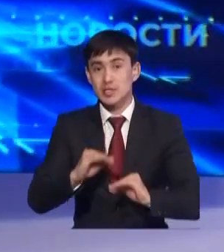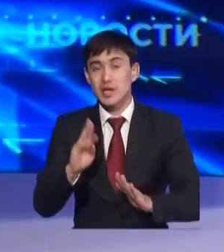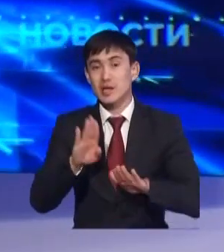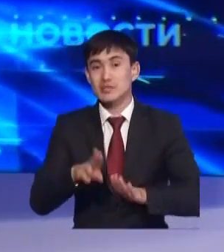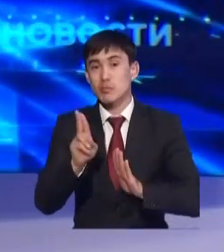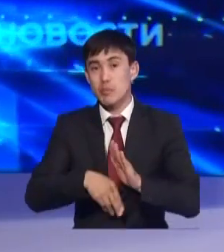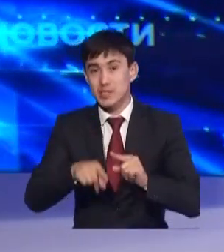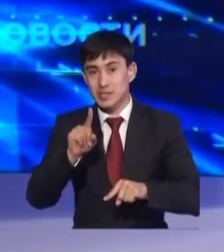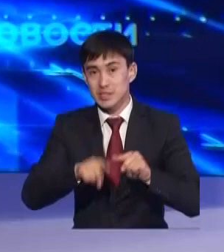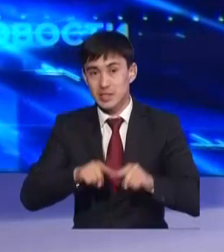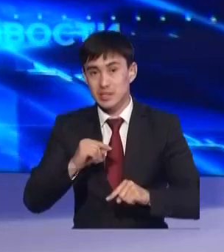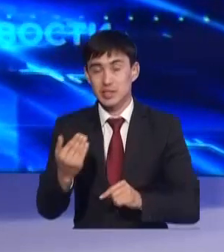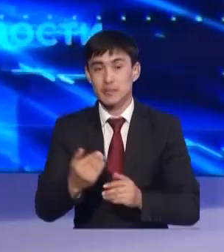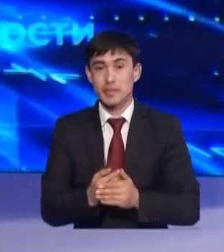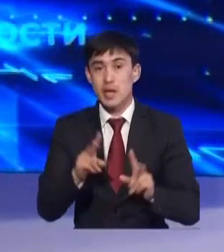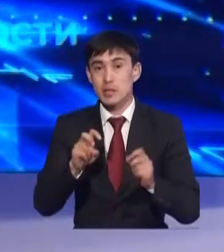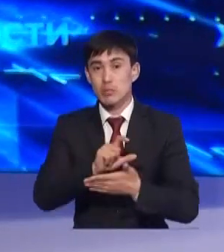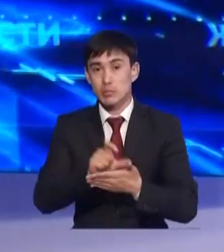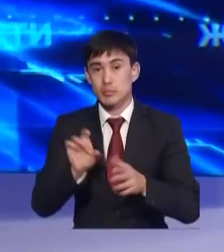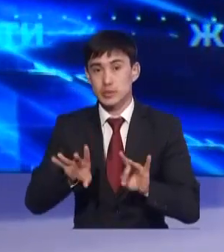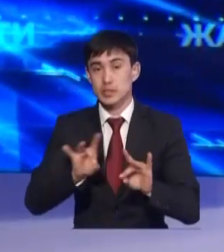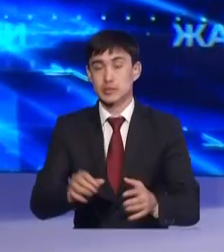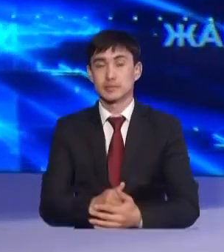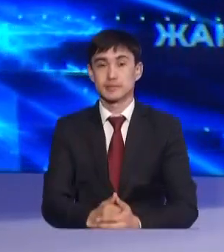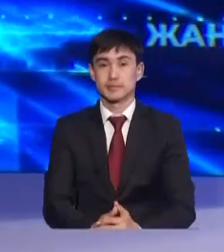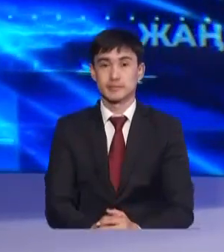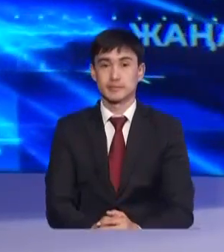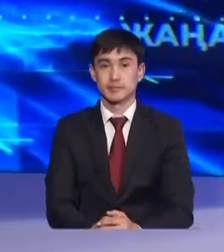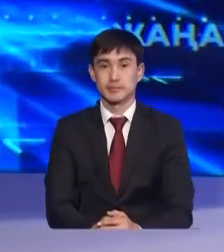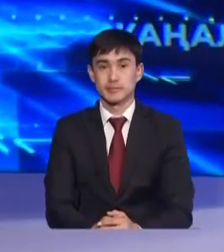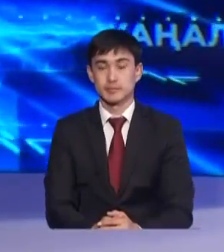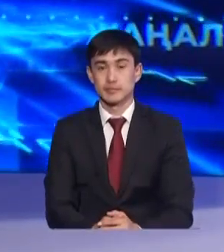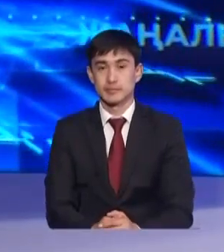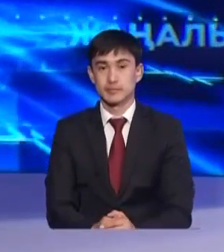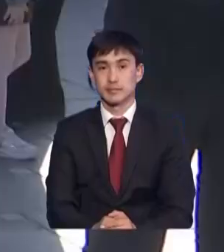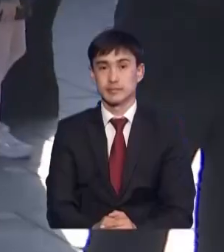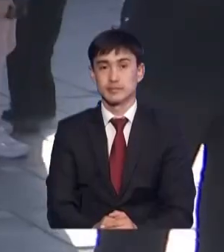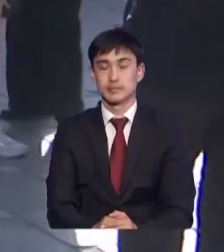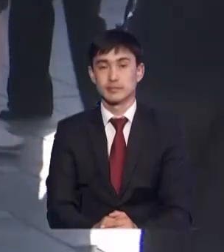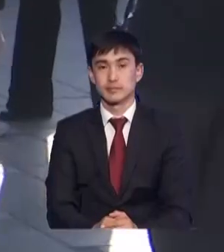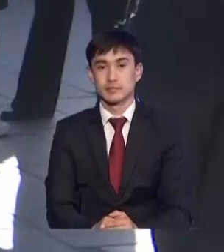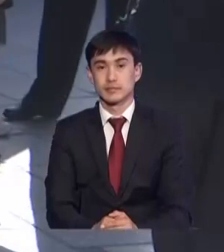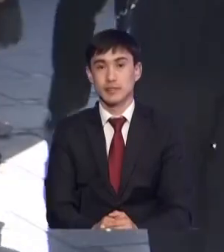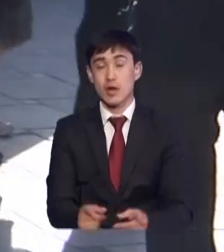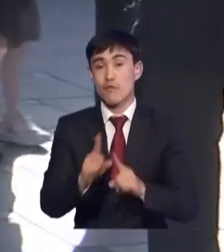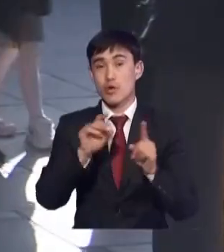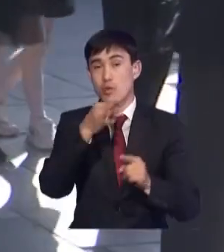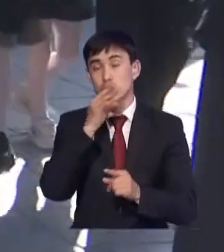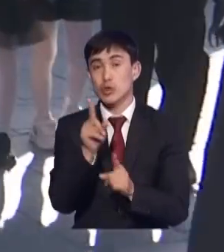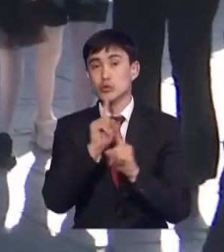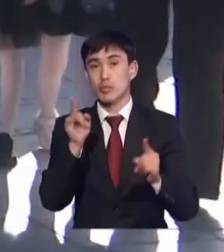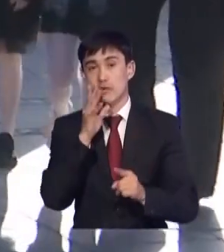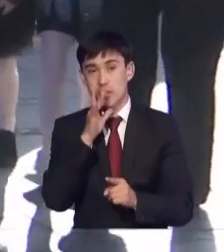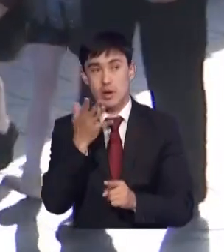детей оставшихся без попечения родителей тему продолжит моя коллега закриева Великий пост особенное